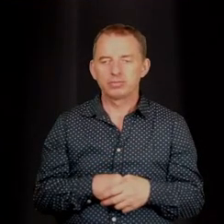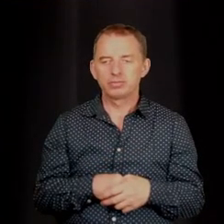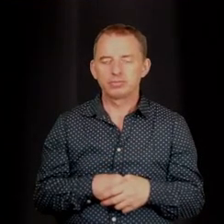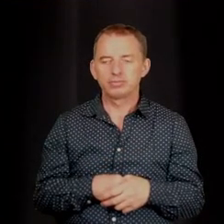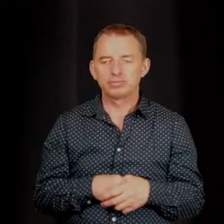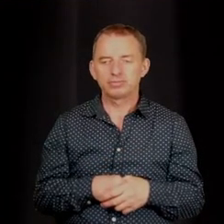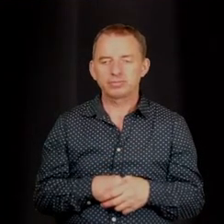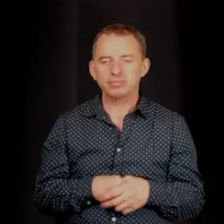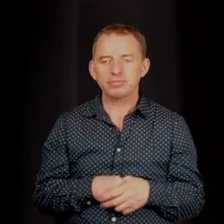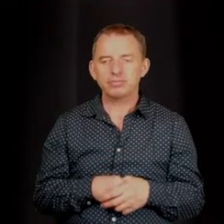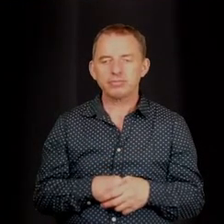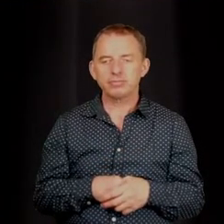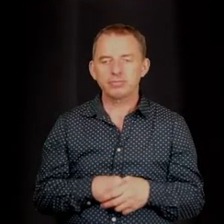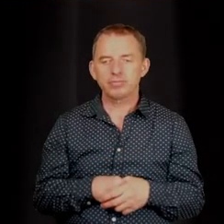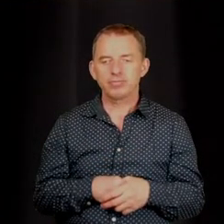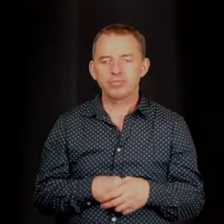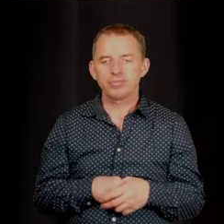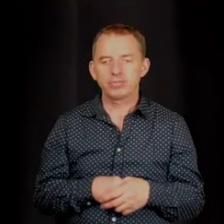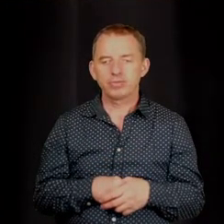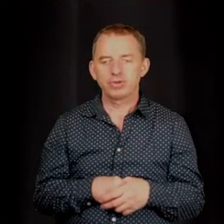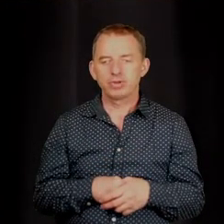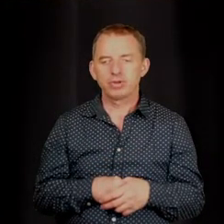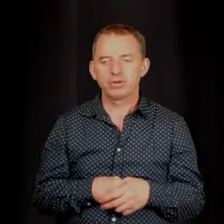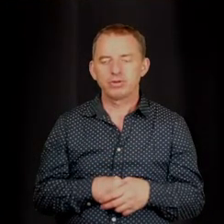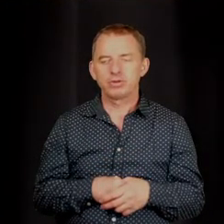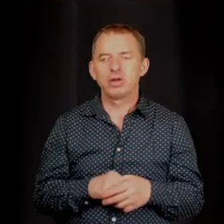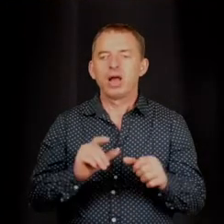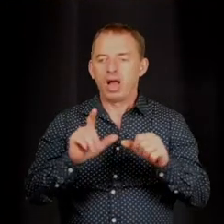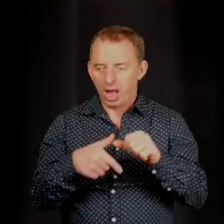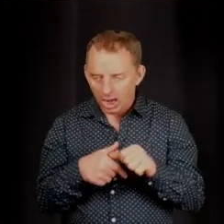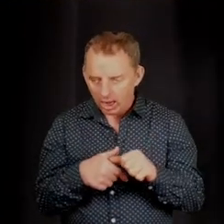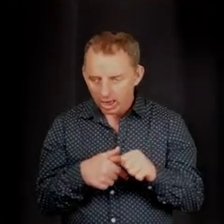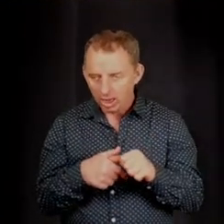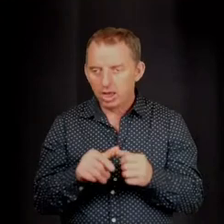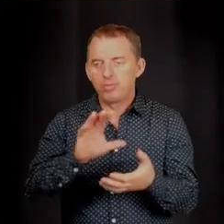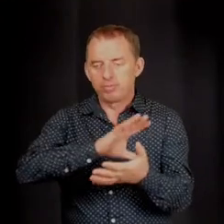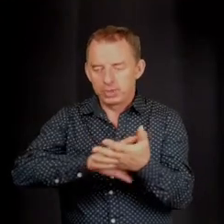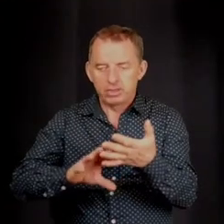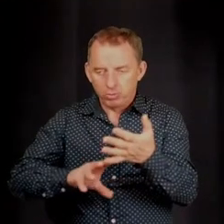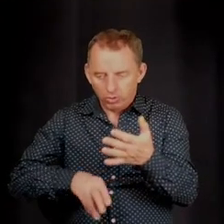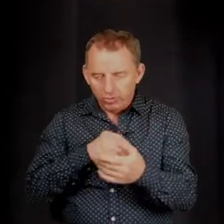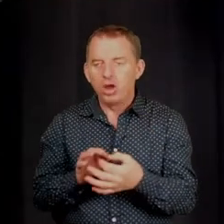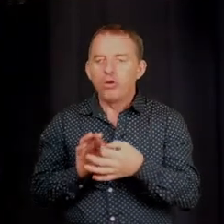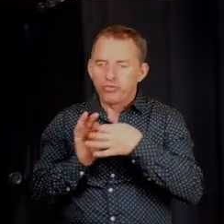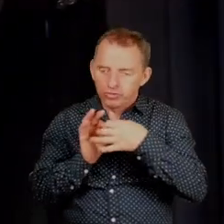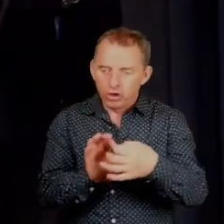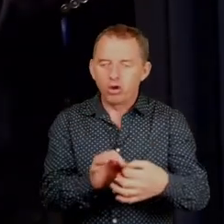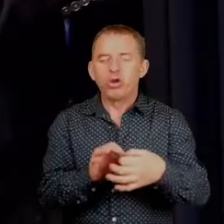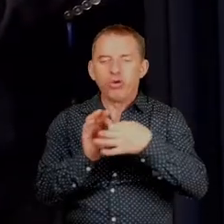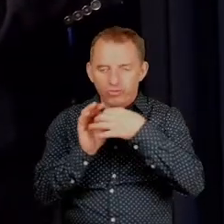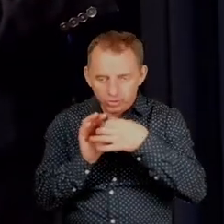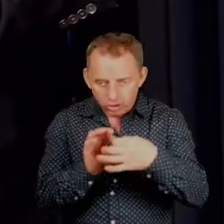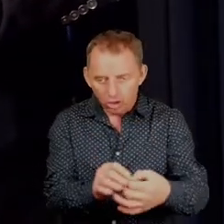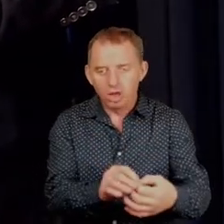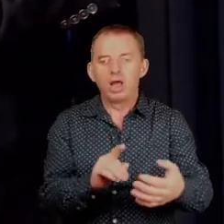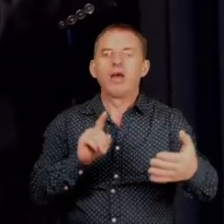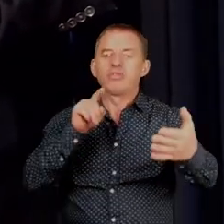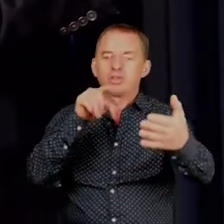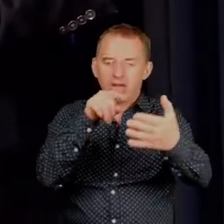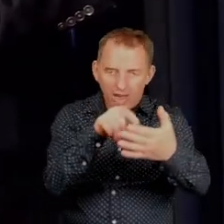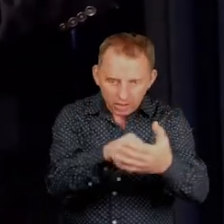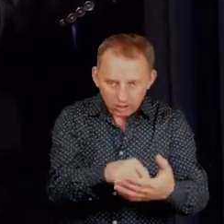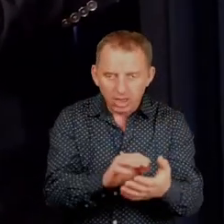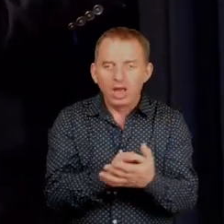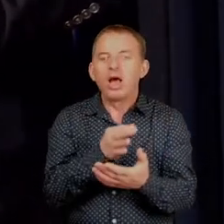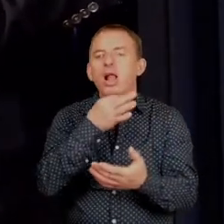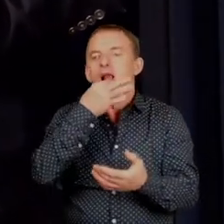Bible constantly points us to a better tomorrow. Ale Biblia wciąż i wciąż wskazuje na